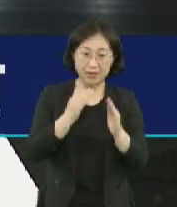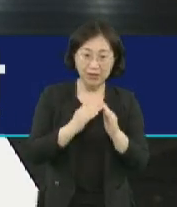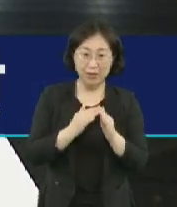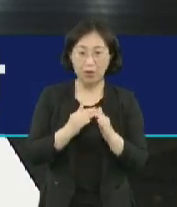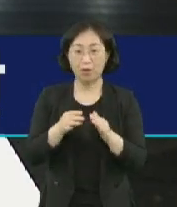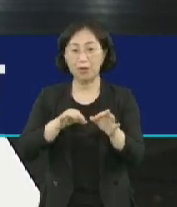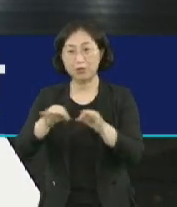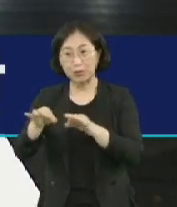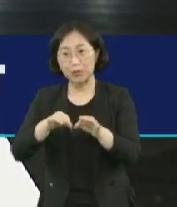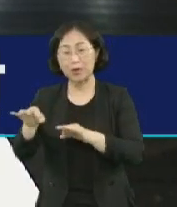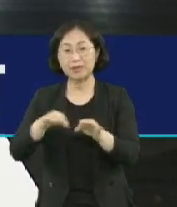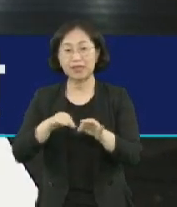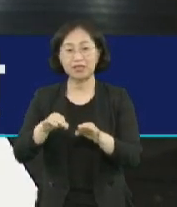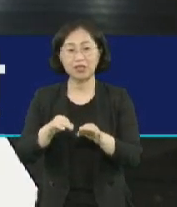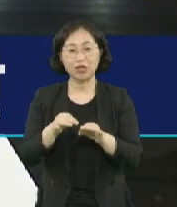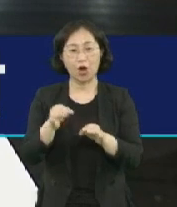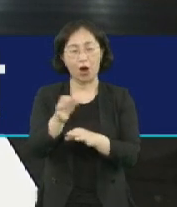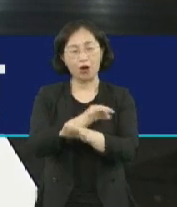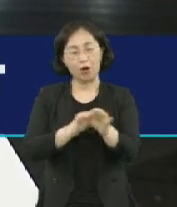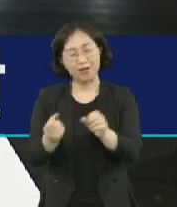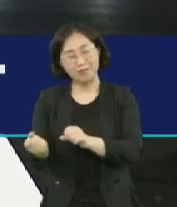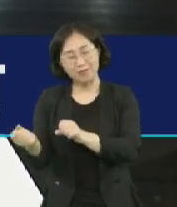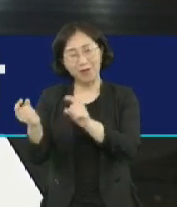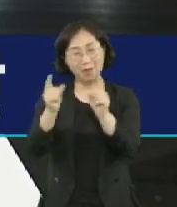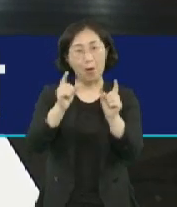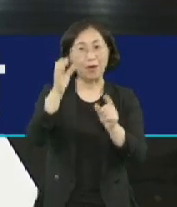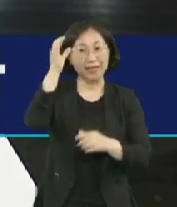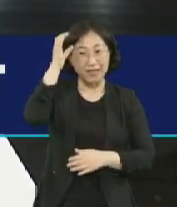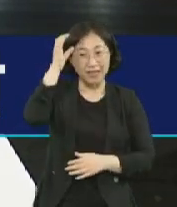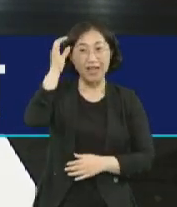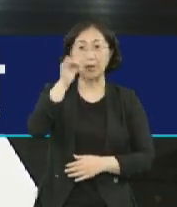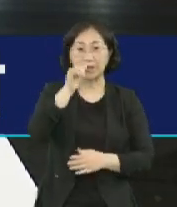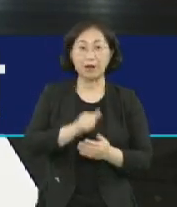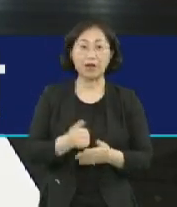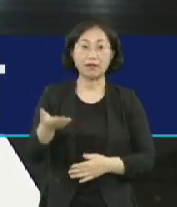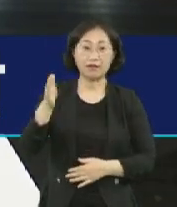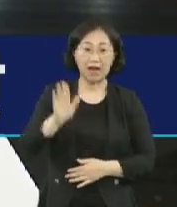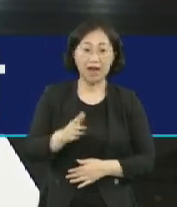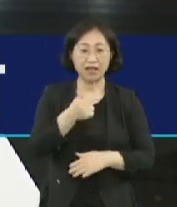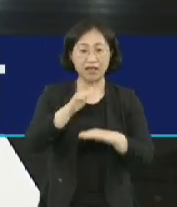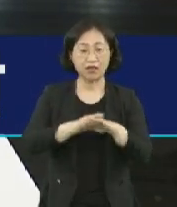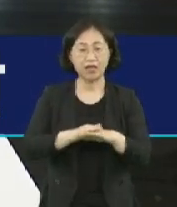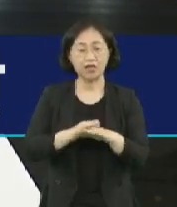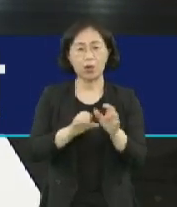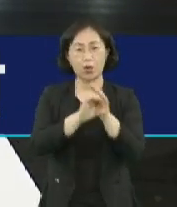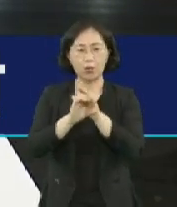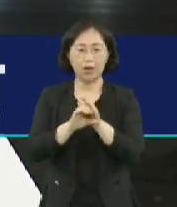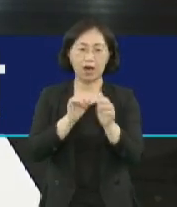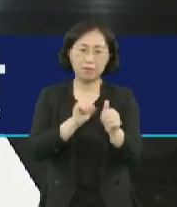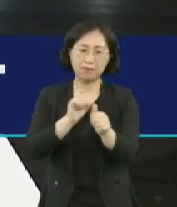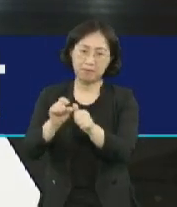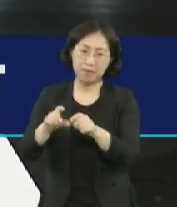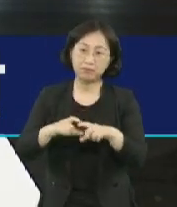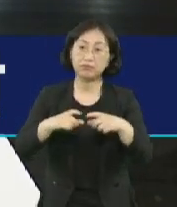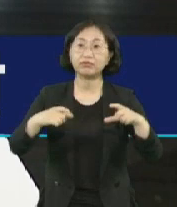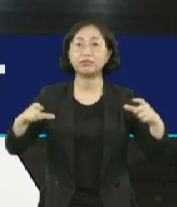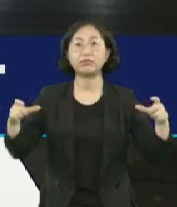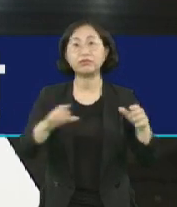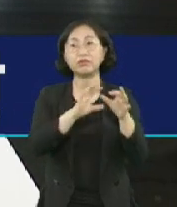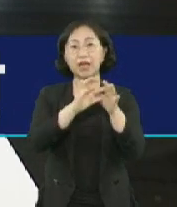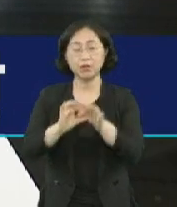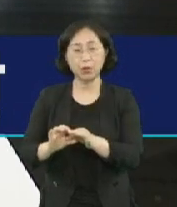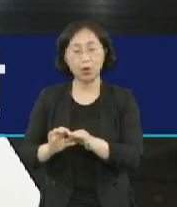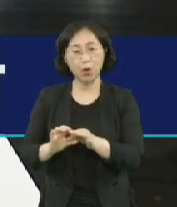음식점들과 유통업계는 경기 회복에 대한 기대감이 커지고 있습니다. 하지만 대전에선 여전히 코로나19 확진자가 끊이질 않고